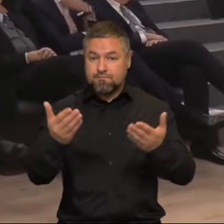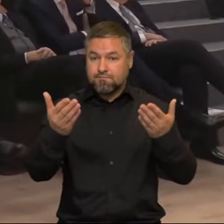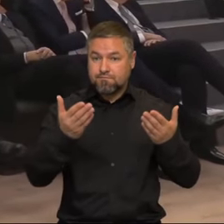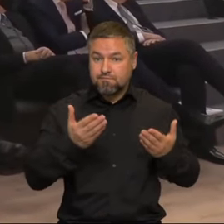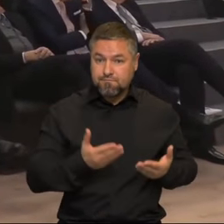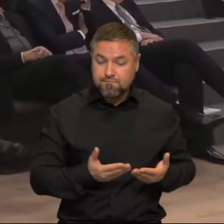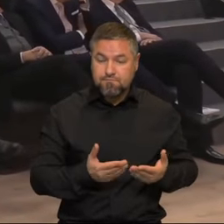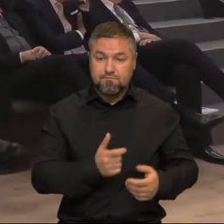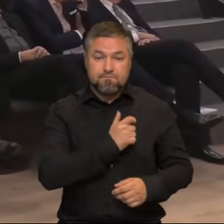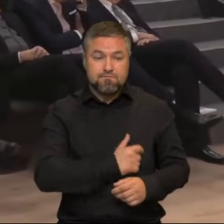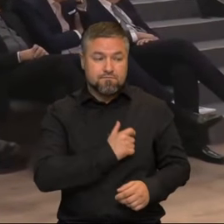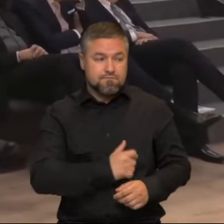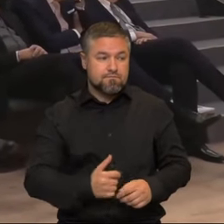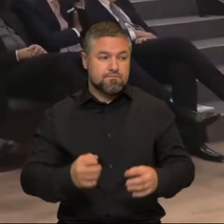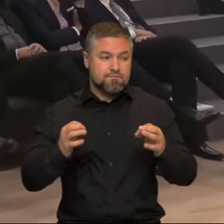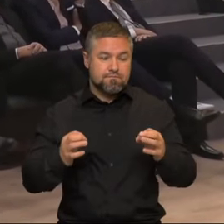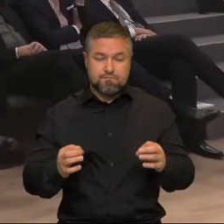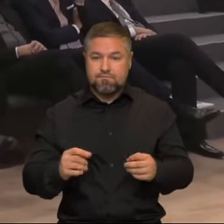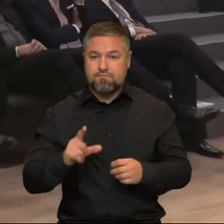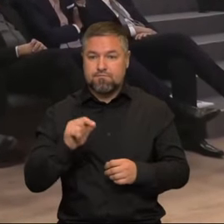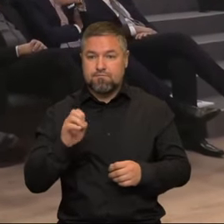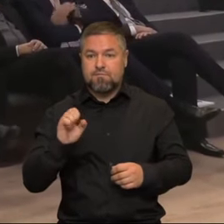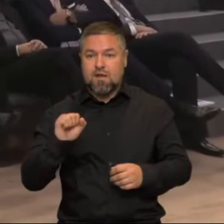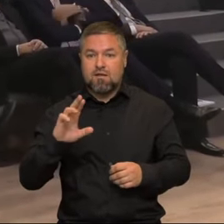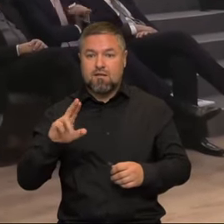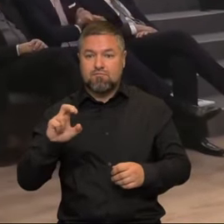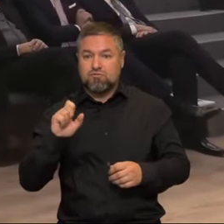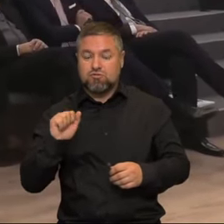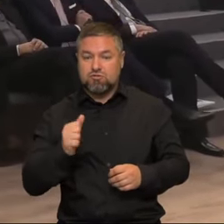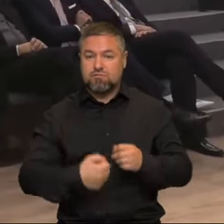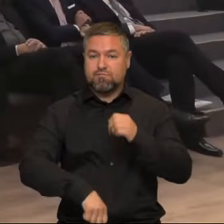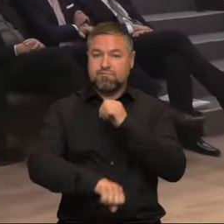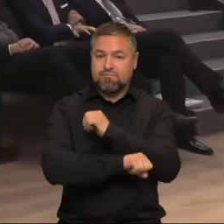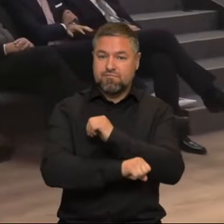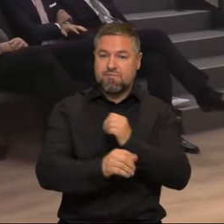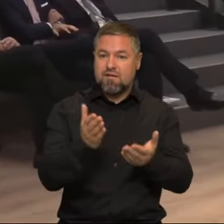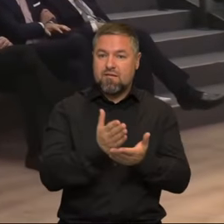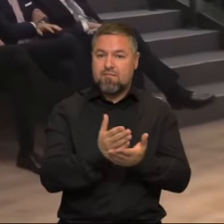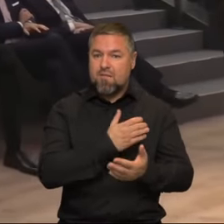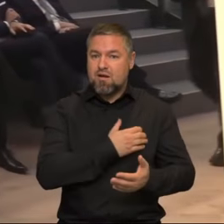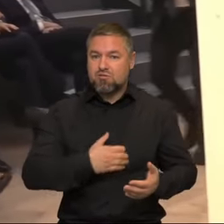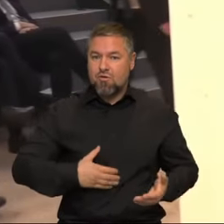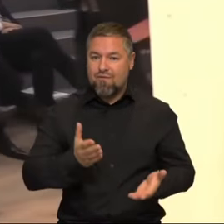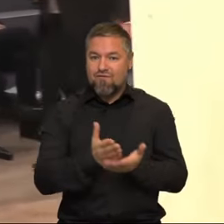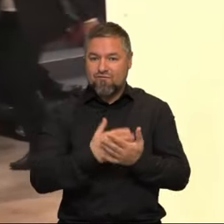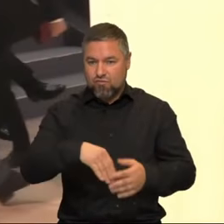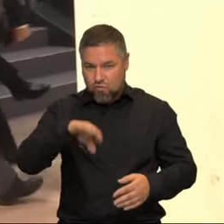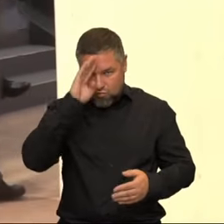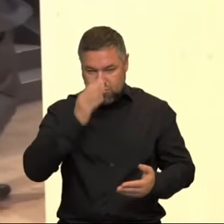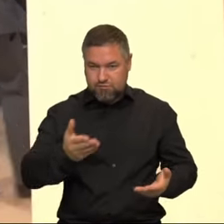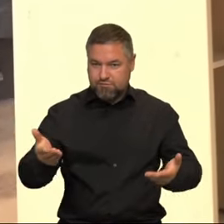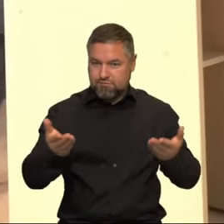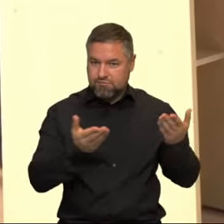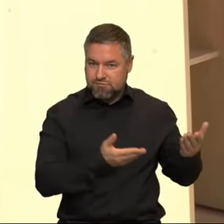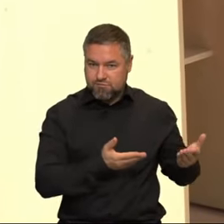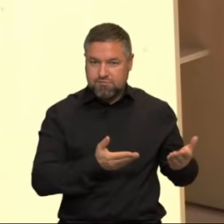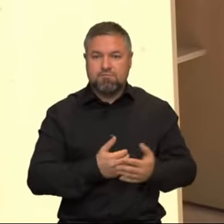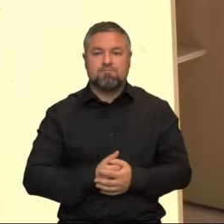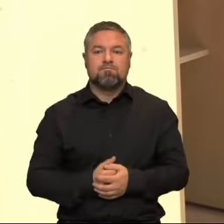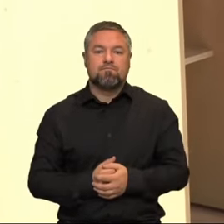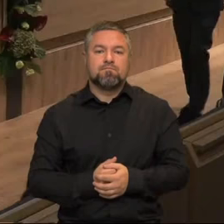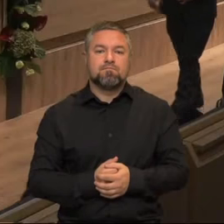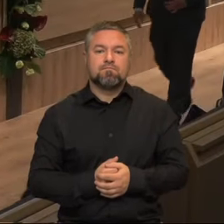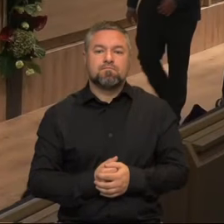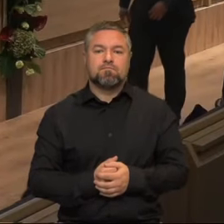Zapraszam bardzo serdecznie obecnego pana Piotra Adamczyka, wicemarszałka województwa łódzkiego. Bardzo proszę, panie marszałku, o zabranie głosu.